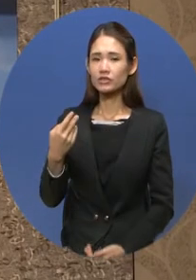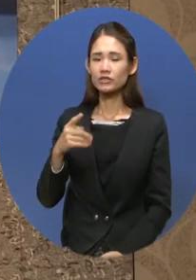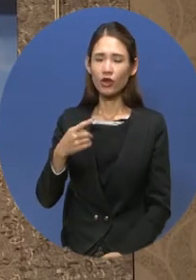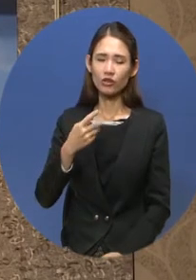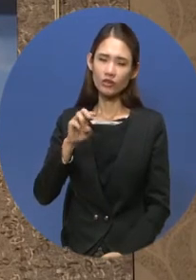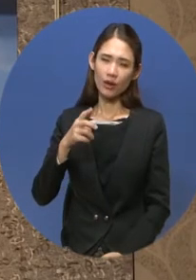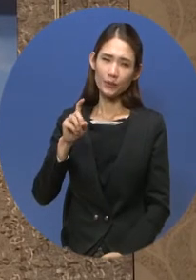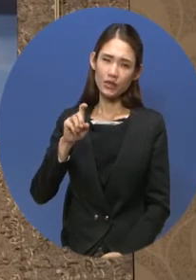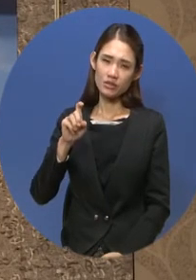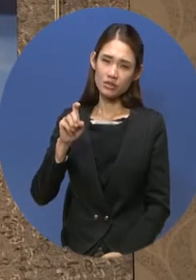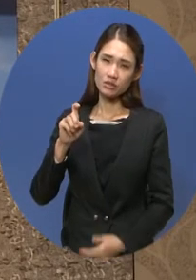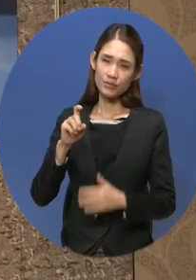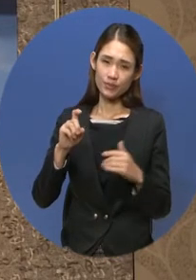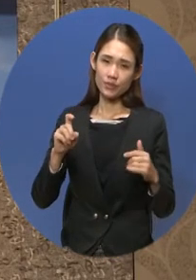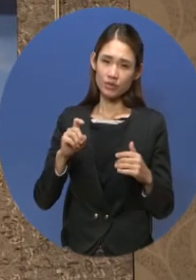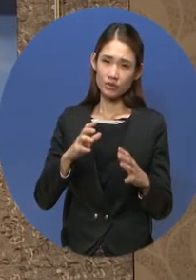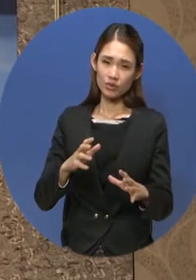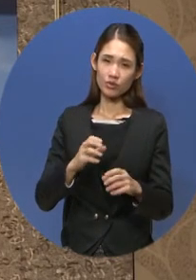네. 그런데